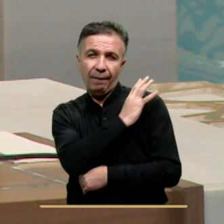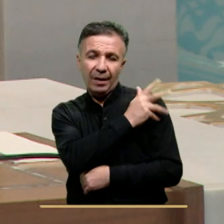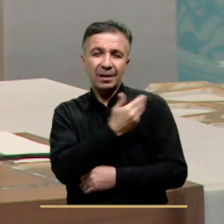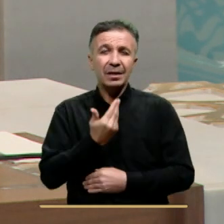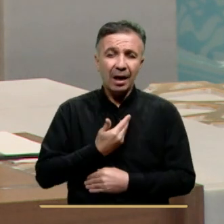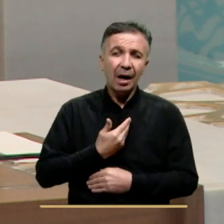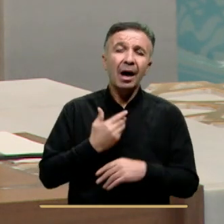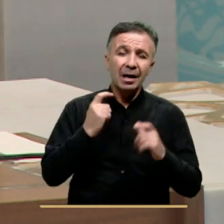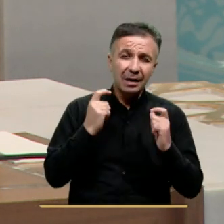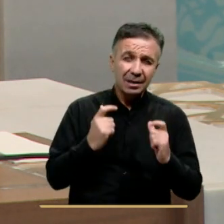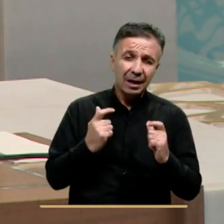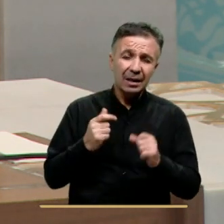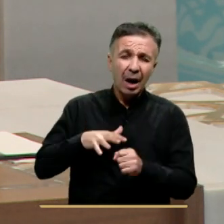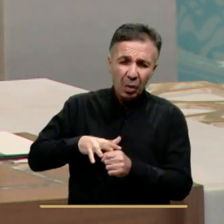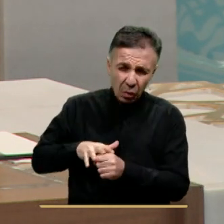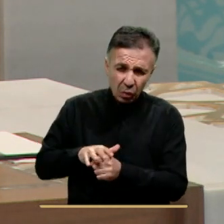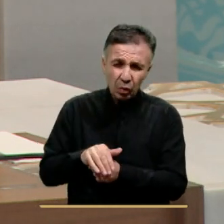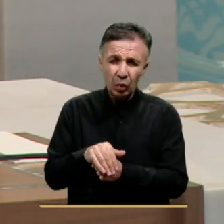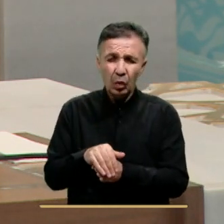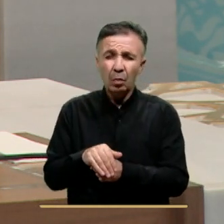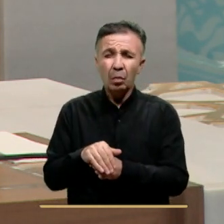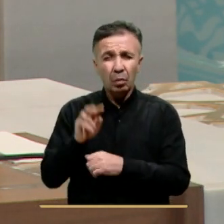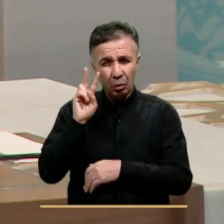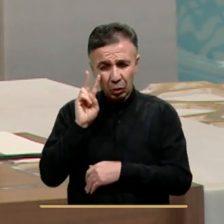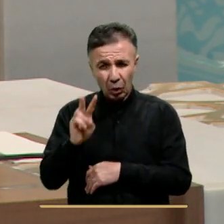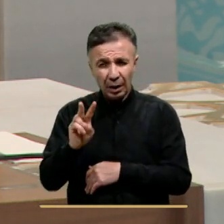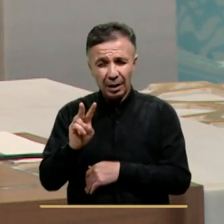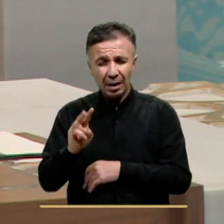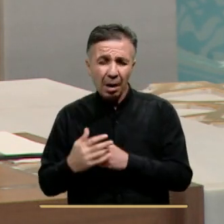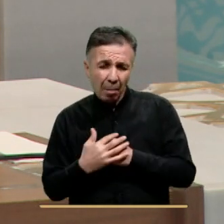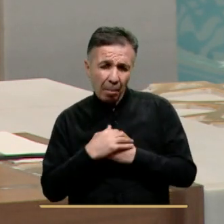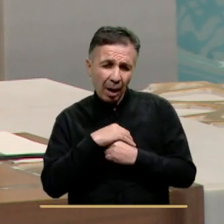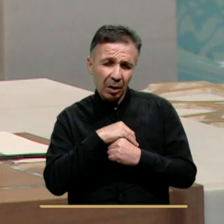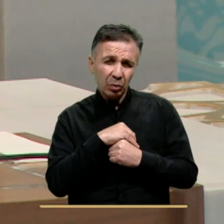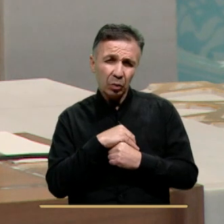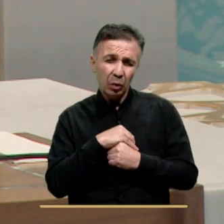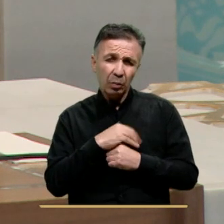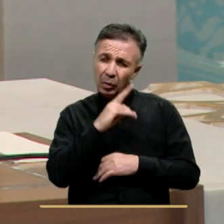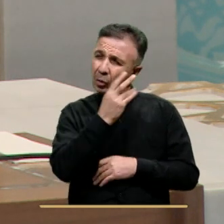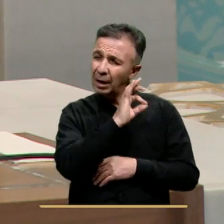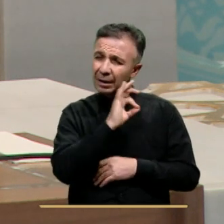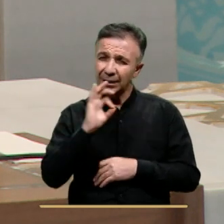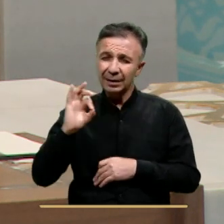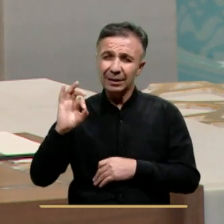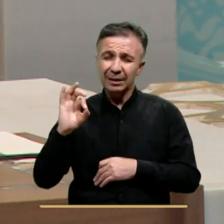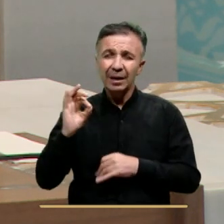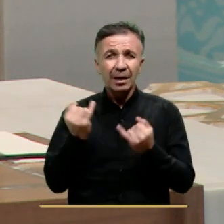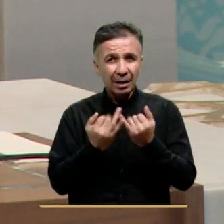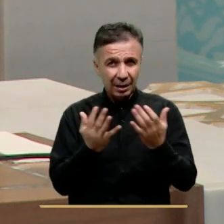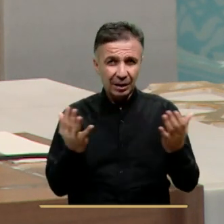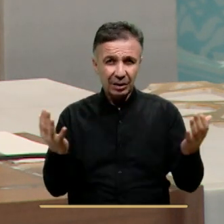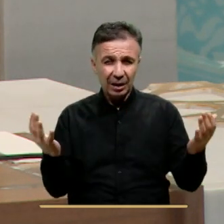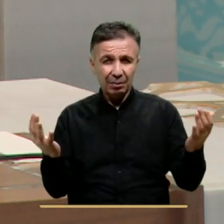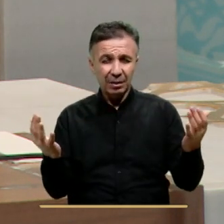Gazze'de zulüm altında inleyen Mazlum mağdur muhtaç Müslüman kardeşlerimize